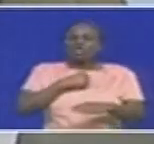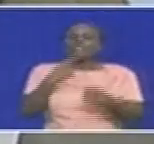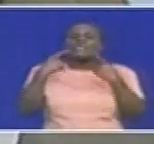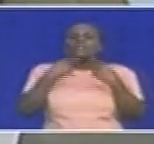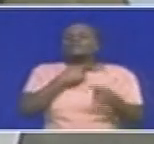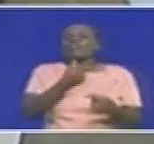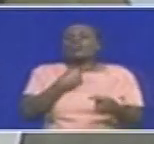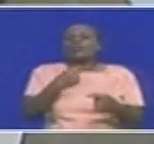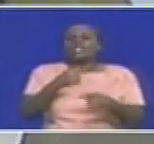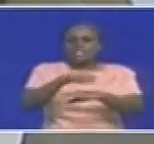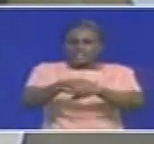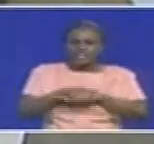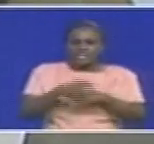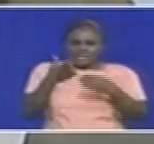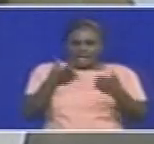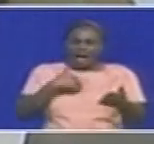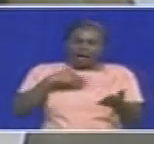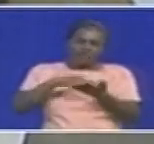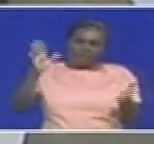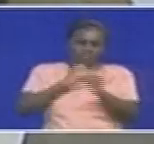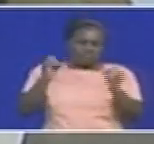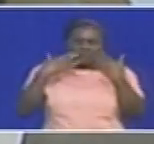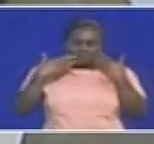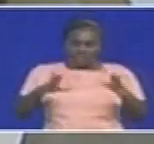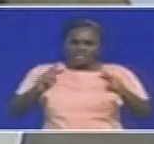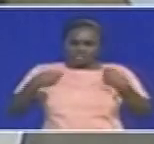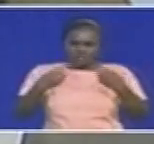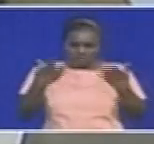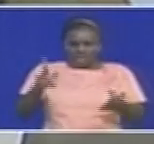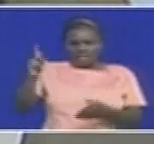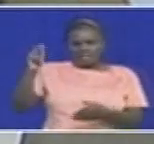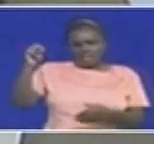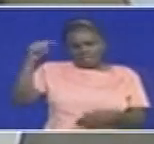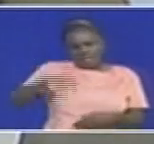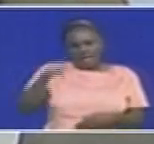Kiingereza. Hata hivyo kufikia hapo sela ziada bwana tamatisha taarifa za KTN leo kwa hivi